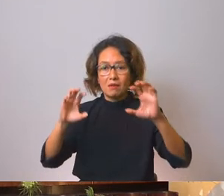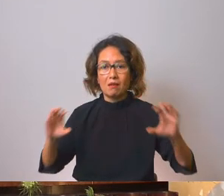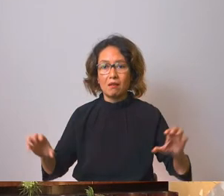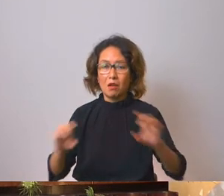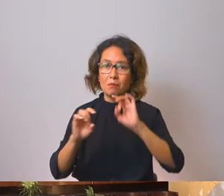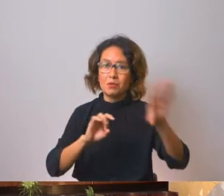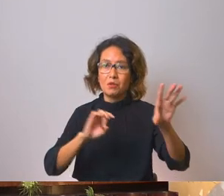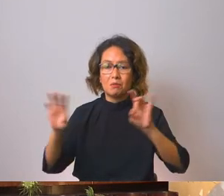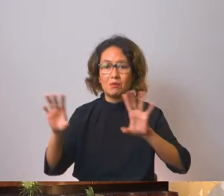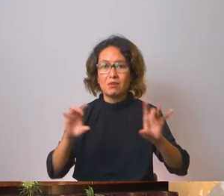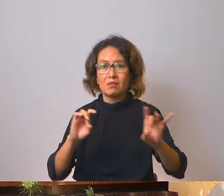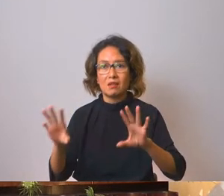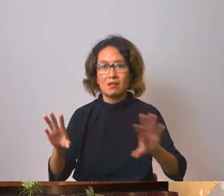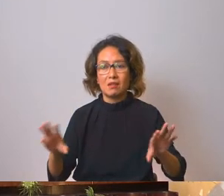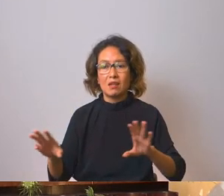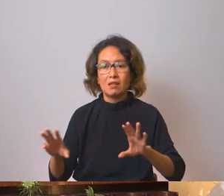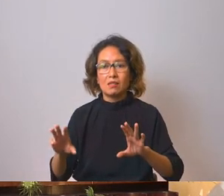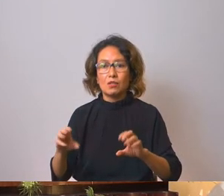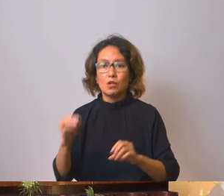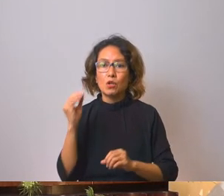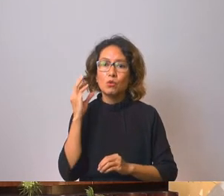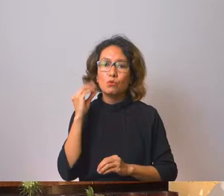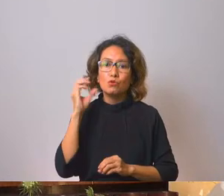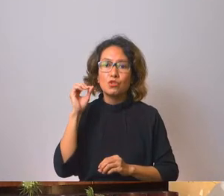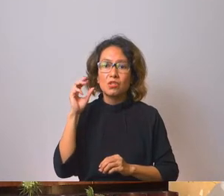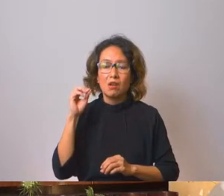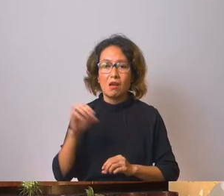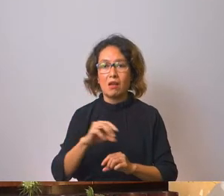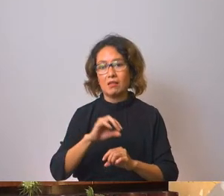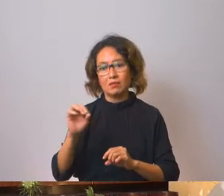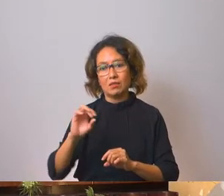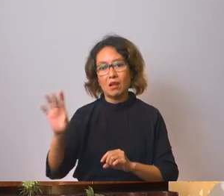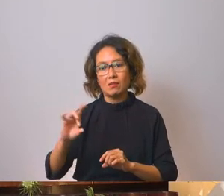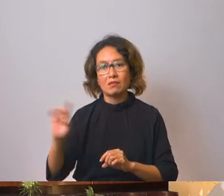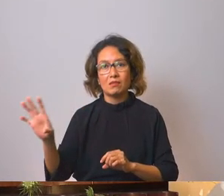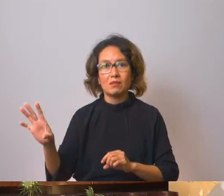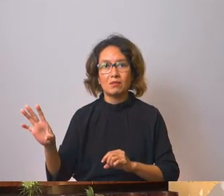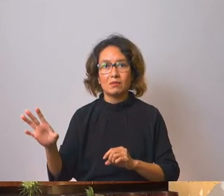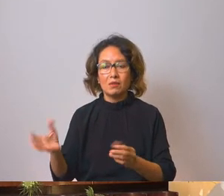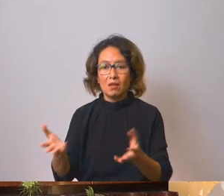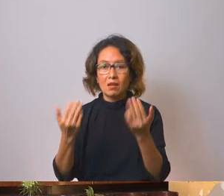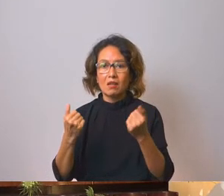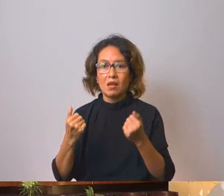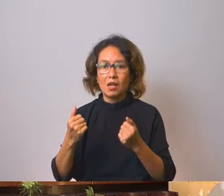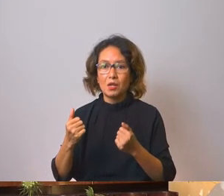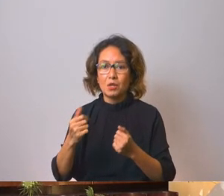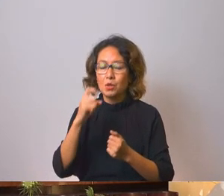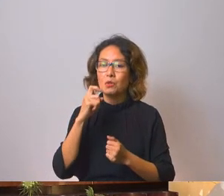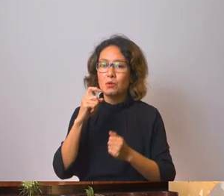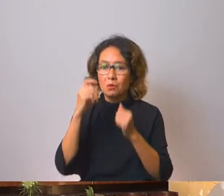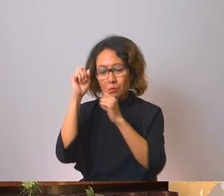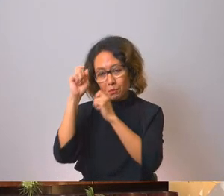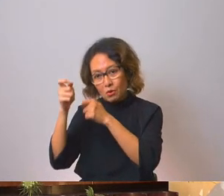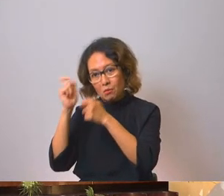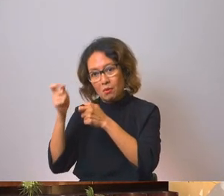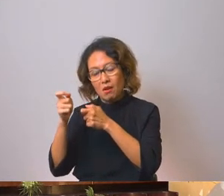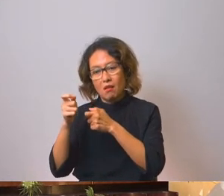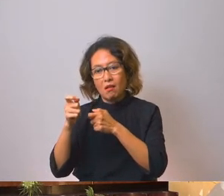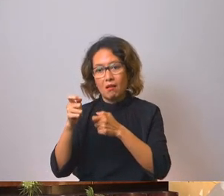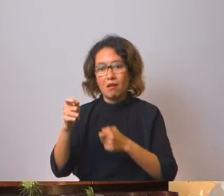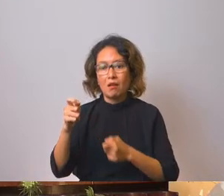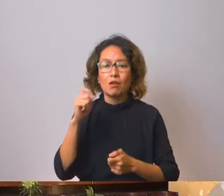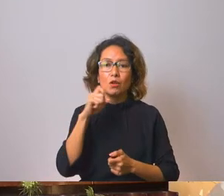ragam usia di antara kita. Hargai perbedaan tua muda, besar kecil.